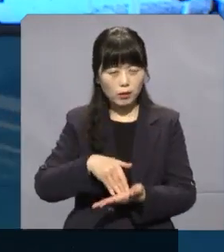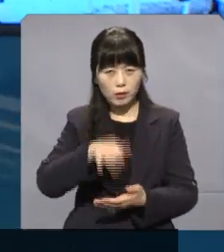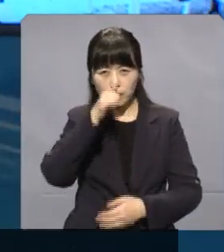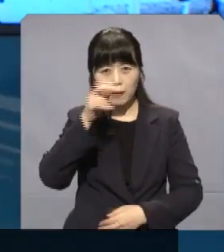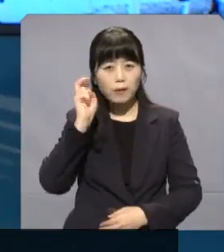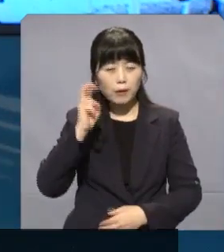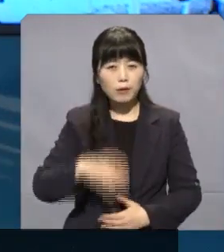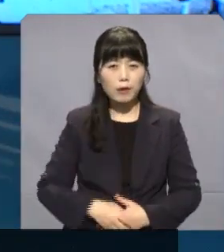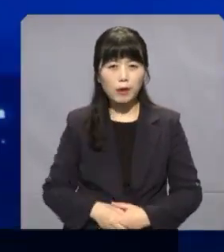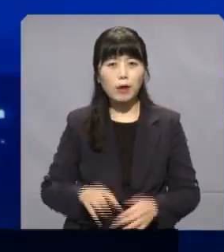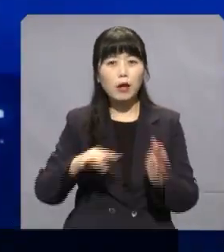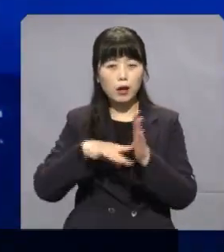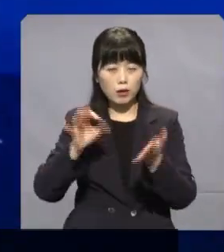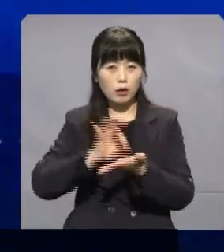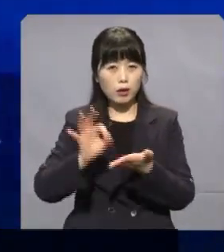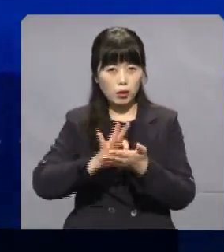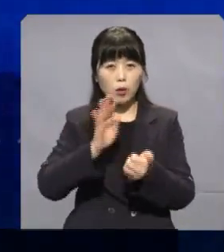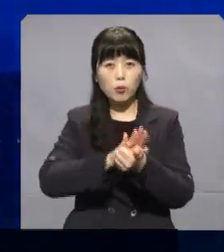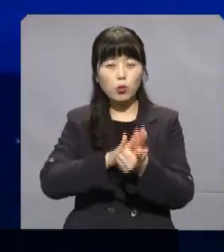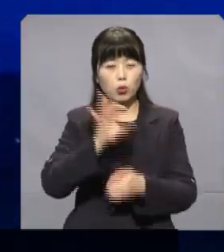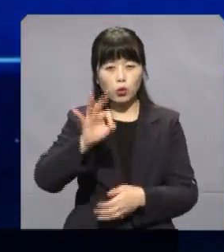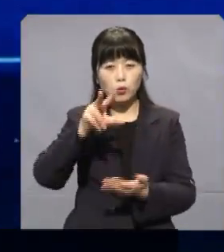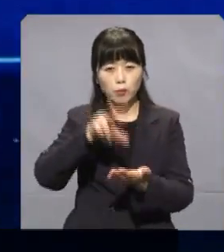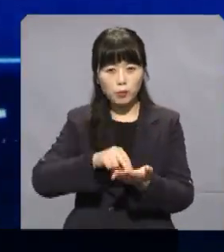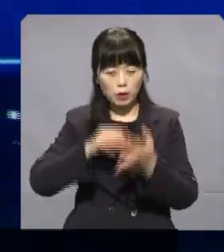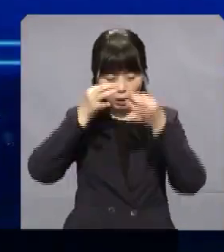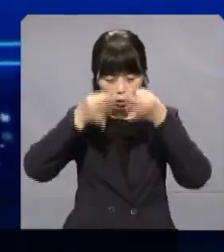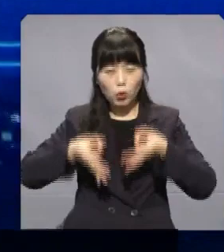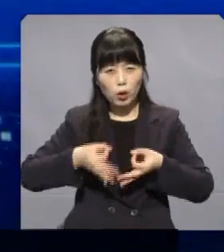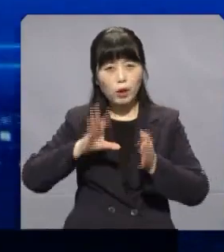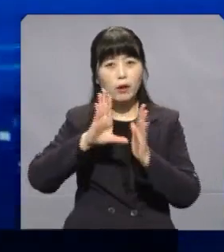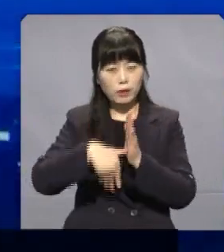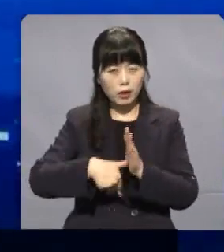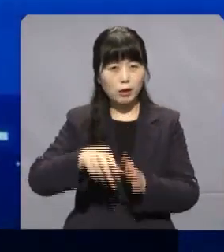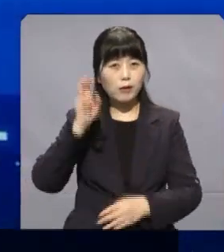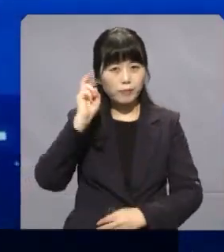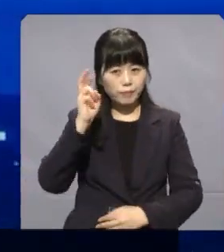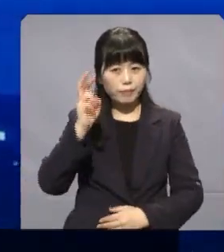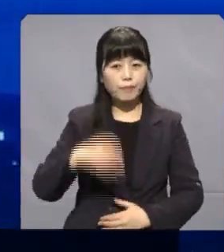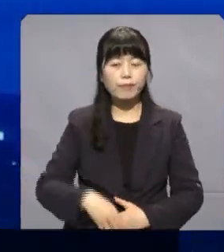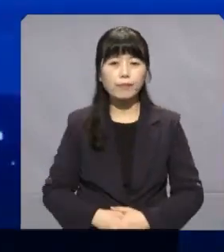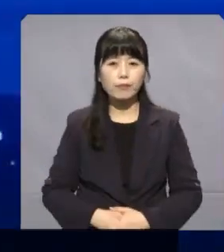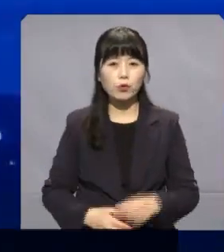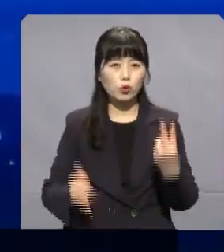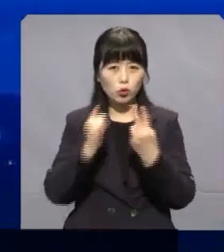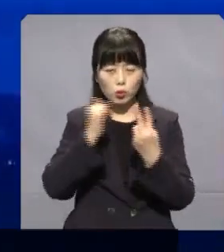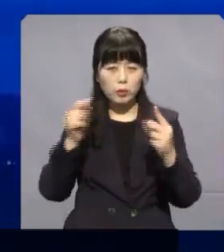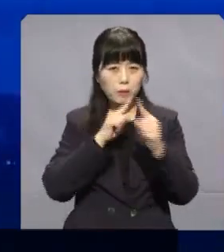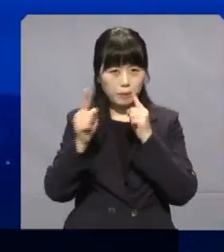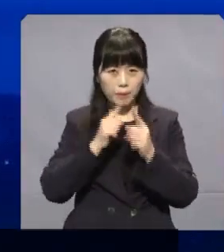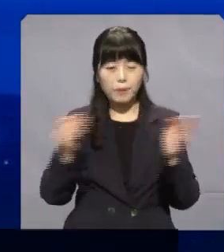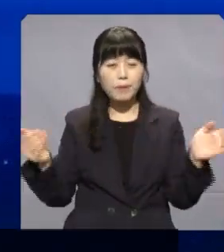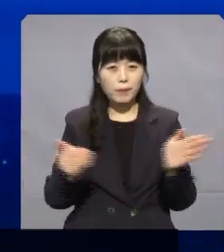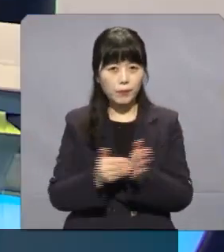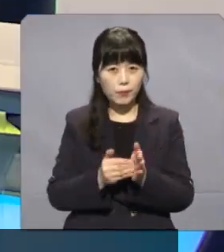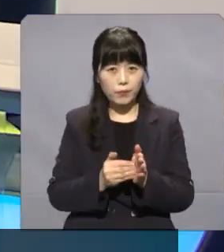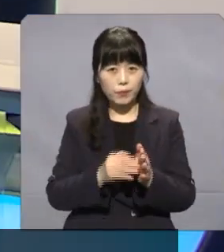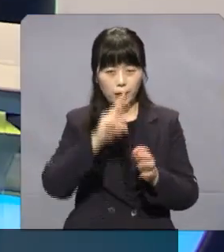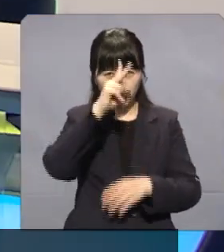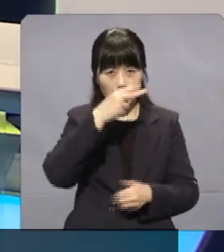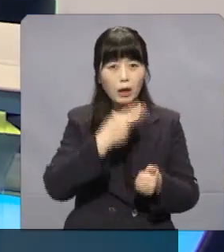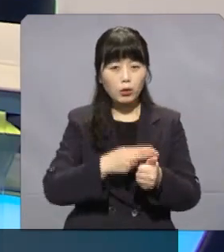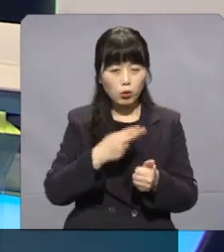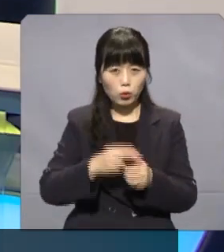싶습니다 혈세가 쓰이는 보조금 문제 지금 돌아봐야 할 때인 것만은 분명해 보입니다 두 분과는 말씀 여기까지 나누겠습니다